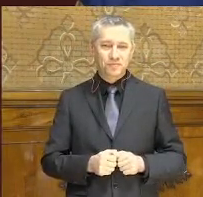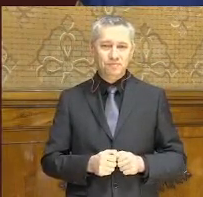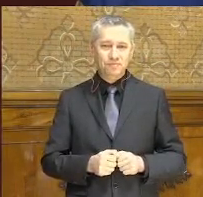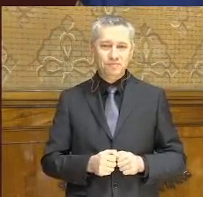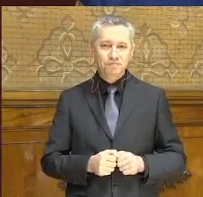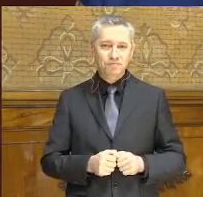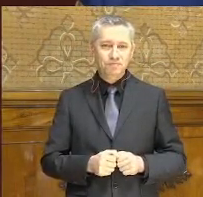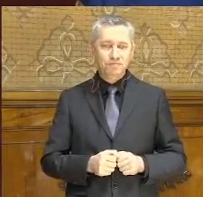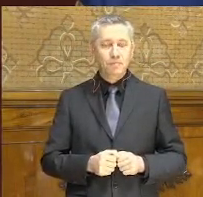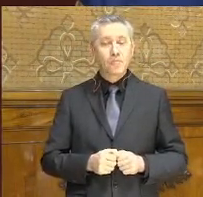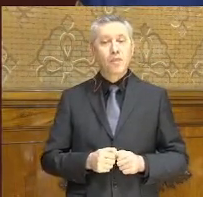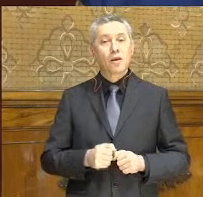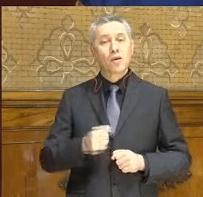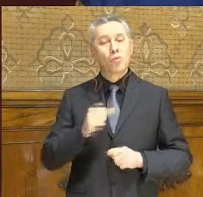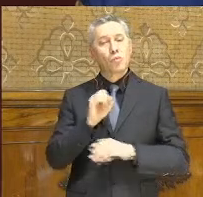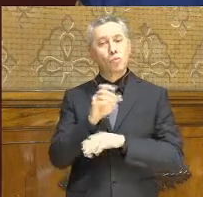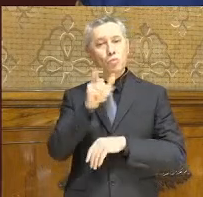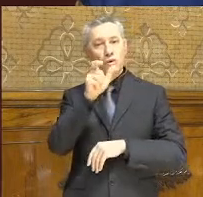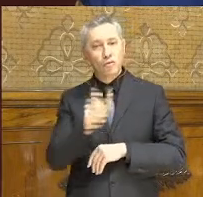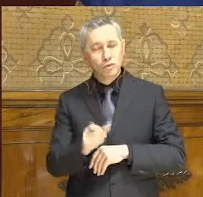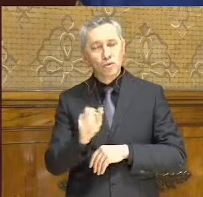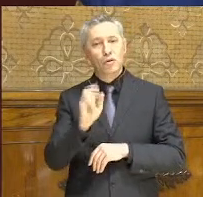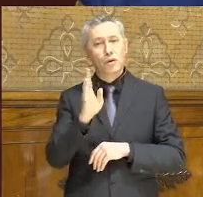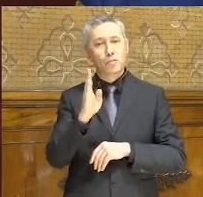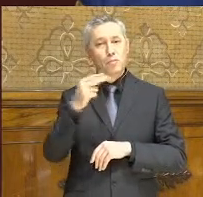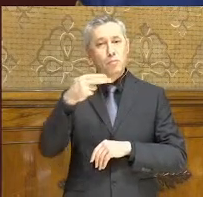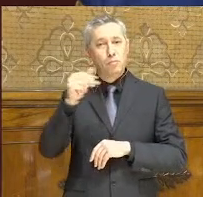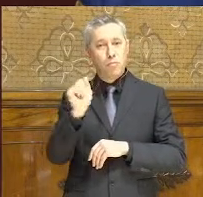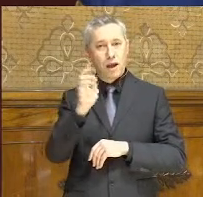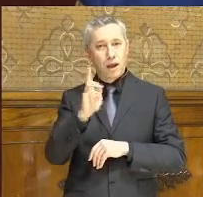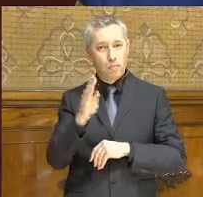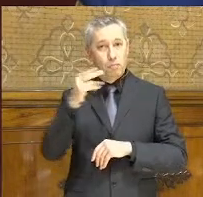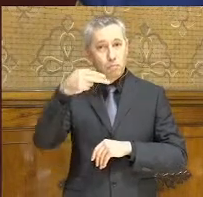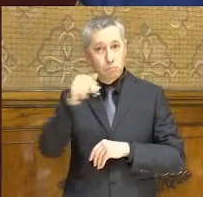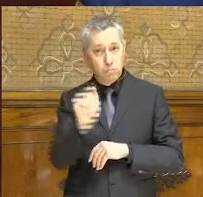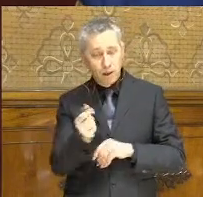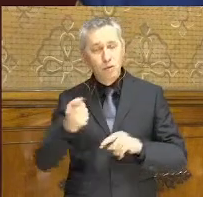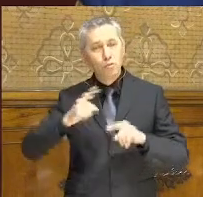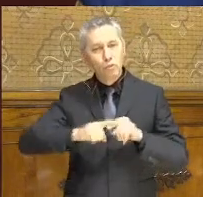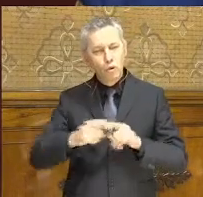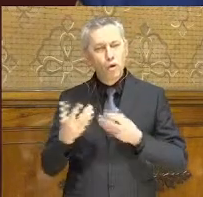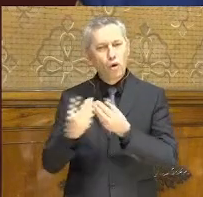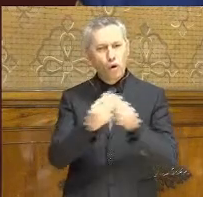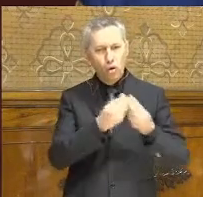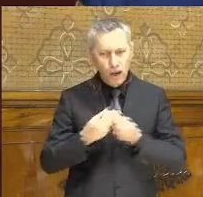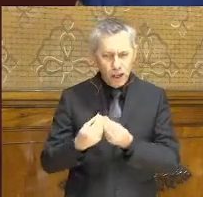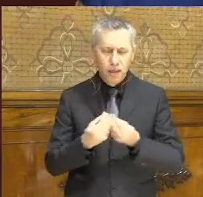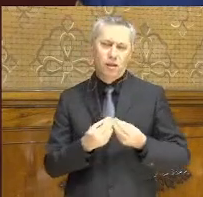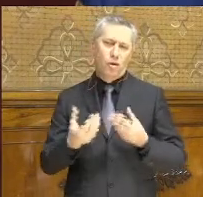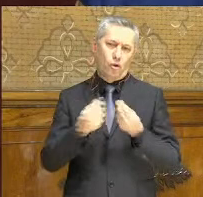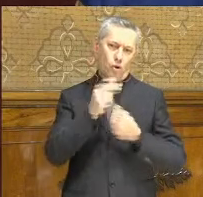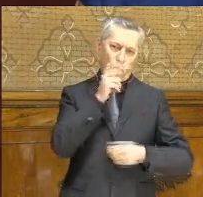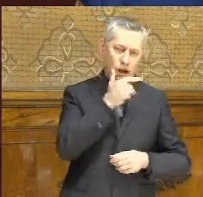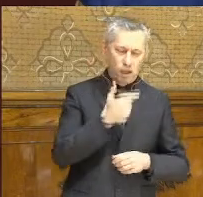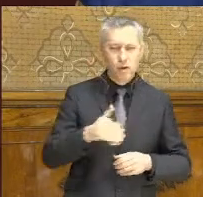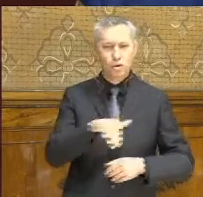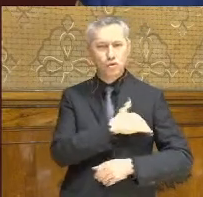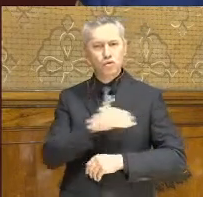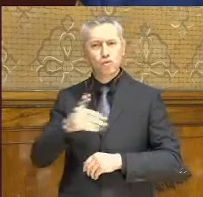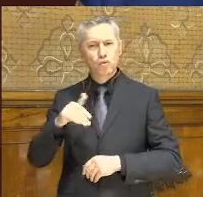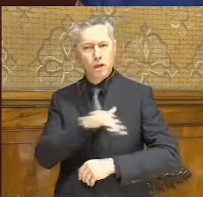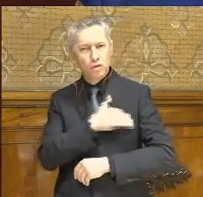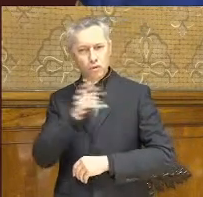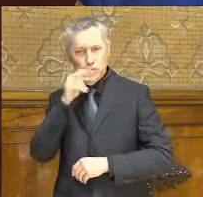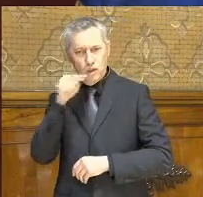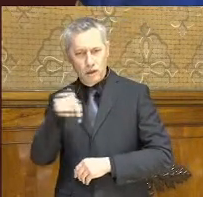Chiarissimo professor Bhabha, illustri ospiti, gentili colleghi e colleghe, cari studenti, care studentesse, benvenuti a tutti in